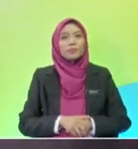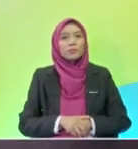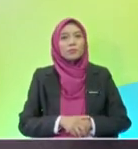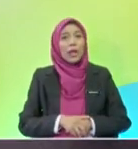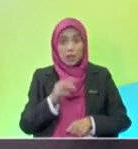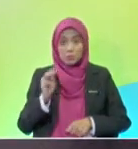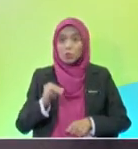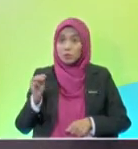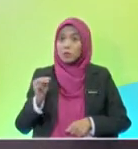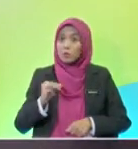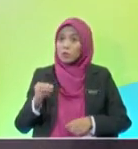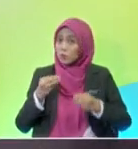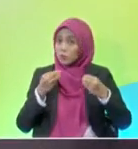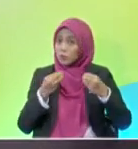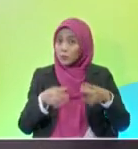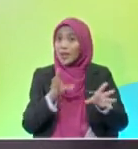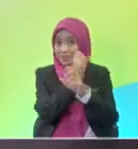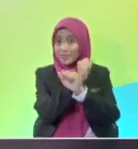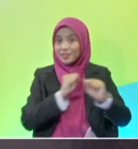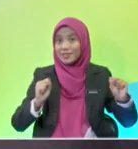dengan jawaban masing-masing